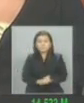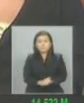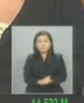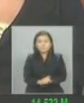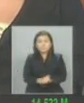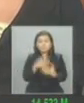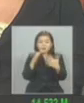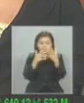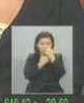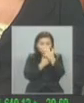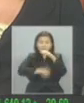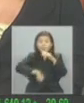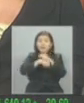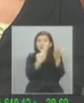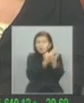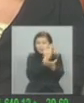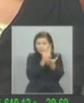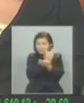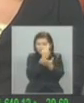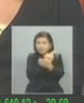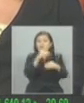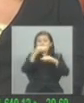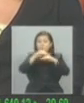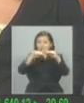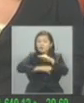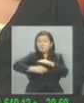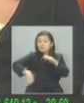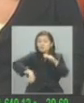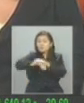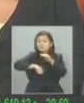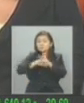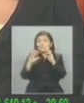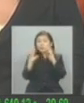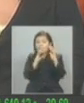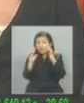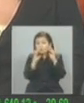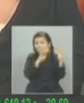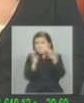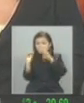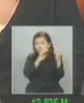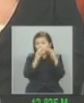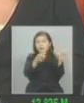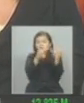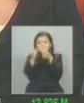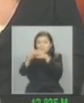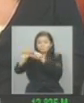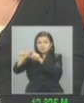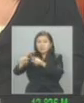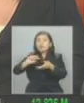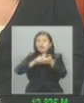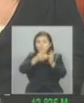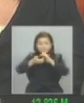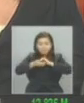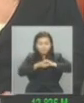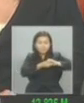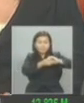แฟนบอลราชบุรี FC นะคะได้ดำเนินโครงการเตะฟุตซอลระหว่างแฟนบอลทีมต่างๆค่ะถือว่าเป็นการเชื่อมสัมพันธ์ให้มี